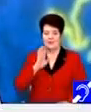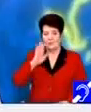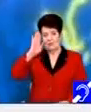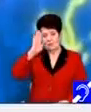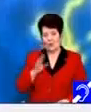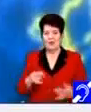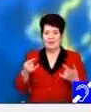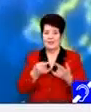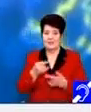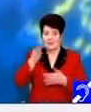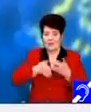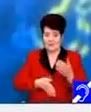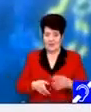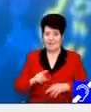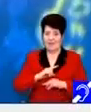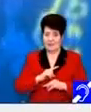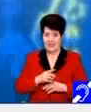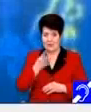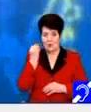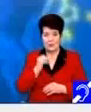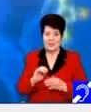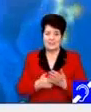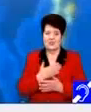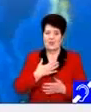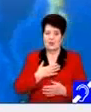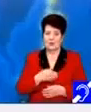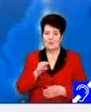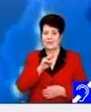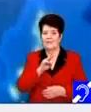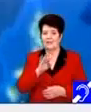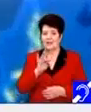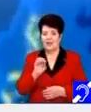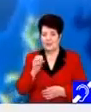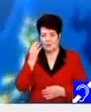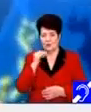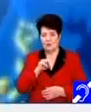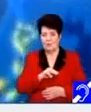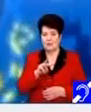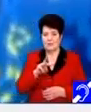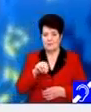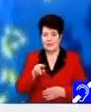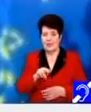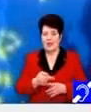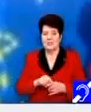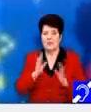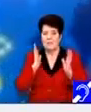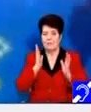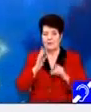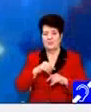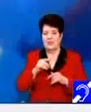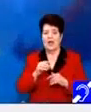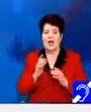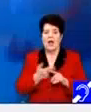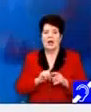Doamnelor, domnilor, telejurnalul a ajuns aici la final. Nu uitați că știrile noastre sunt pe tvrmoldova.md. Ne puteți vedea și pe pagina noastră de